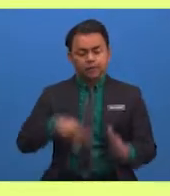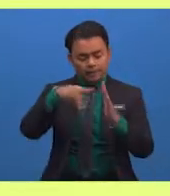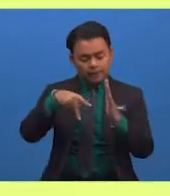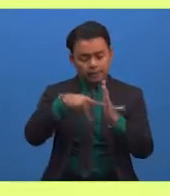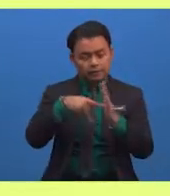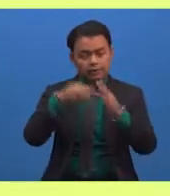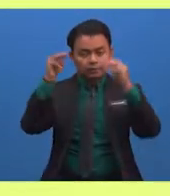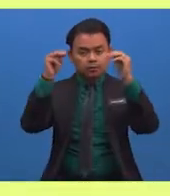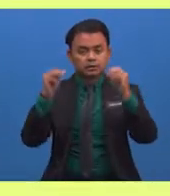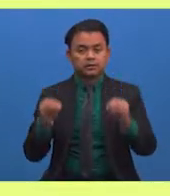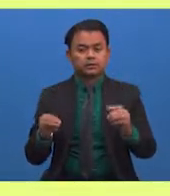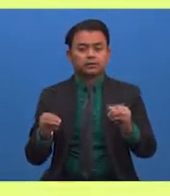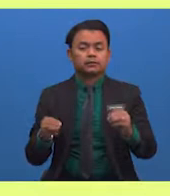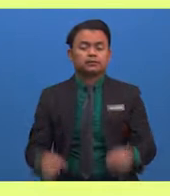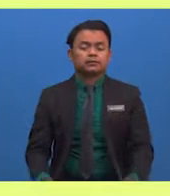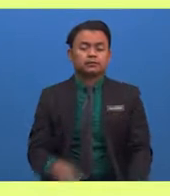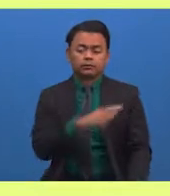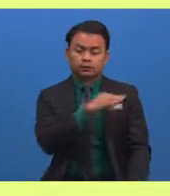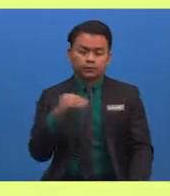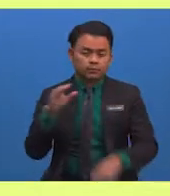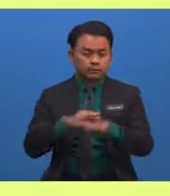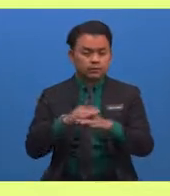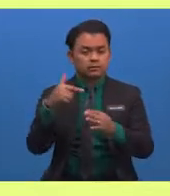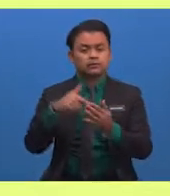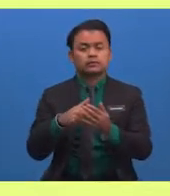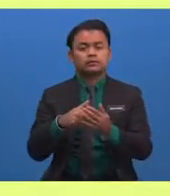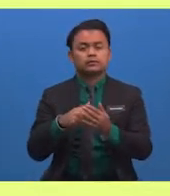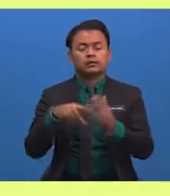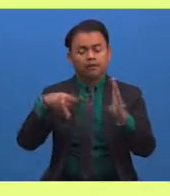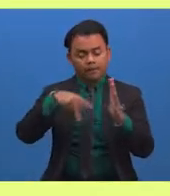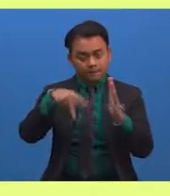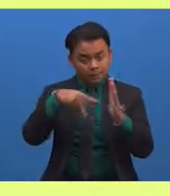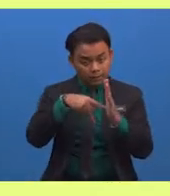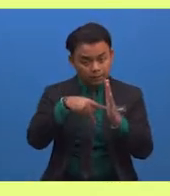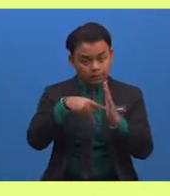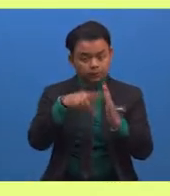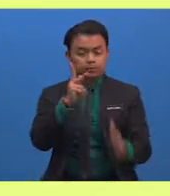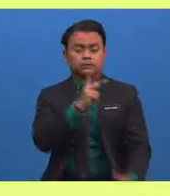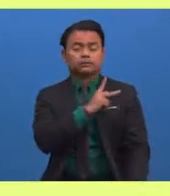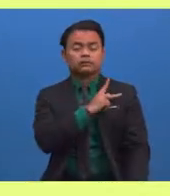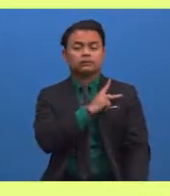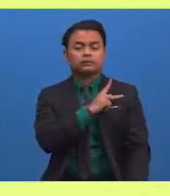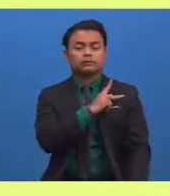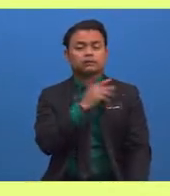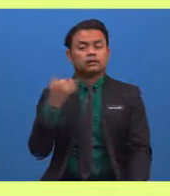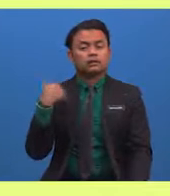faktor lagi. Peranan pemerintah merupakan faktor utama perkembangan